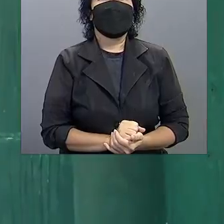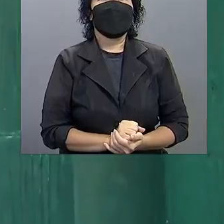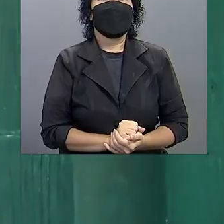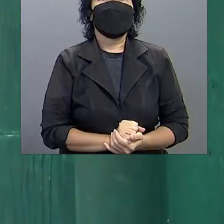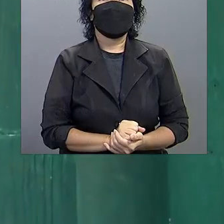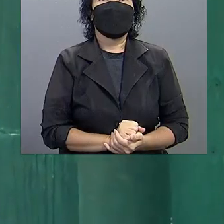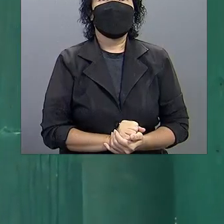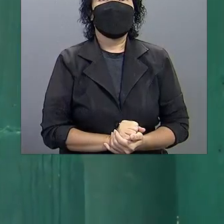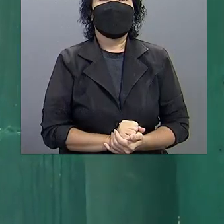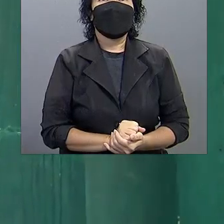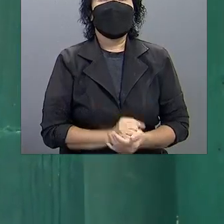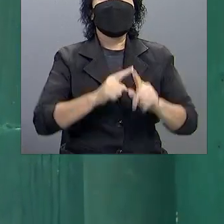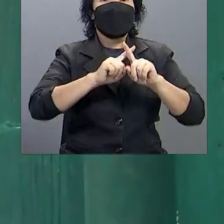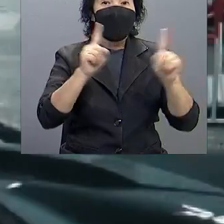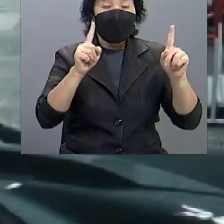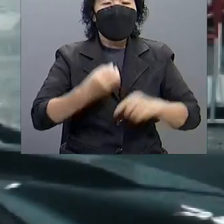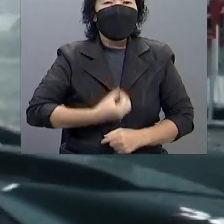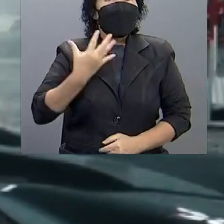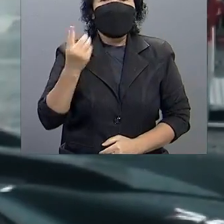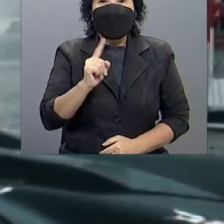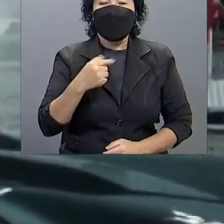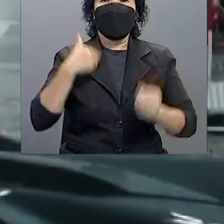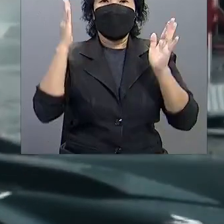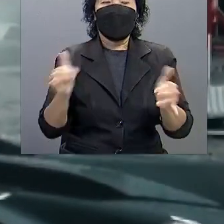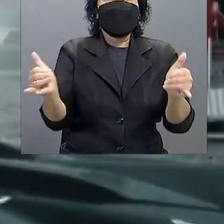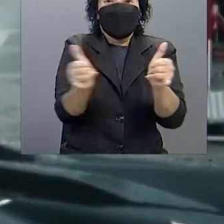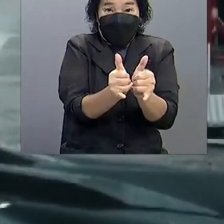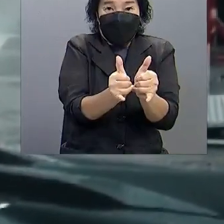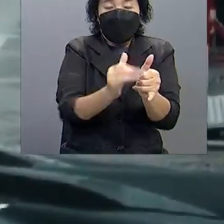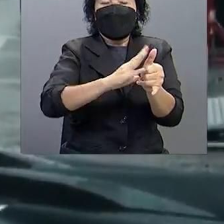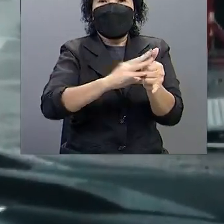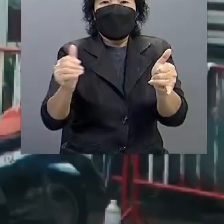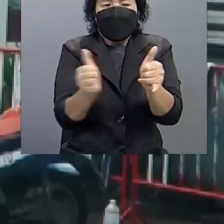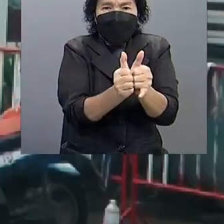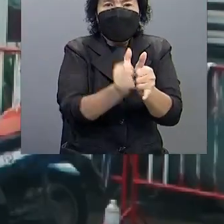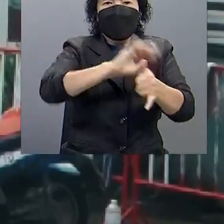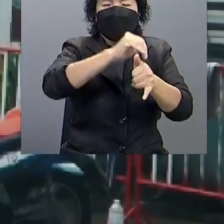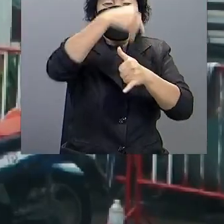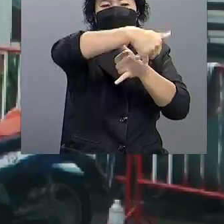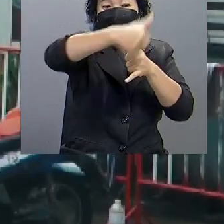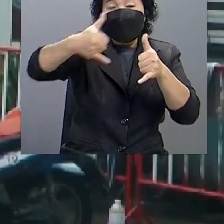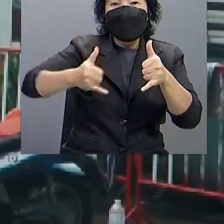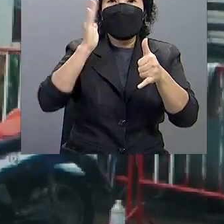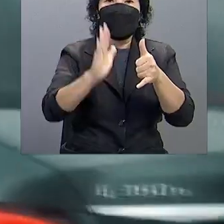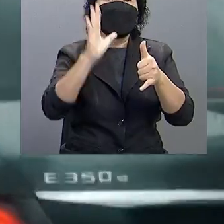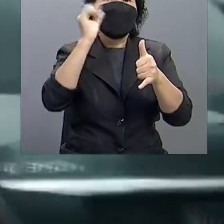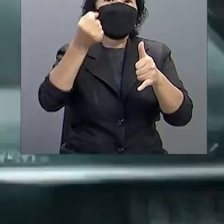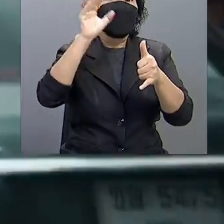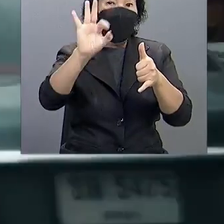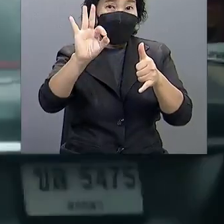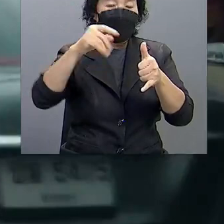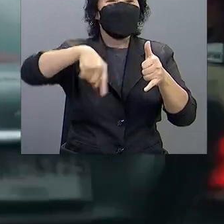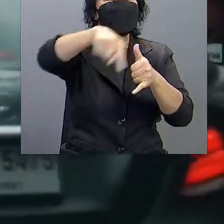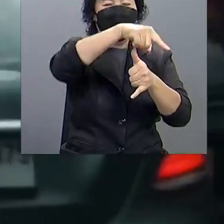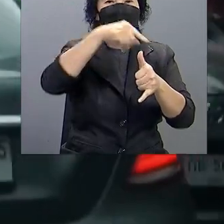แต่ที่น่าตกใจคือมีผู้สัมผัสเสี่ยงสูงจากชาวไนจีเรียคนนี้อย่างน้อย19คนที่ต้องติดตามอาการอย่างใกล้ชิดเป็นเวลา21